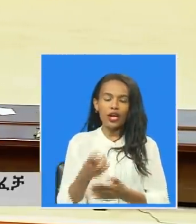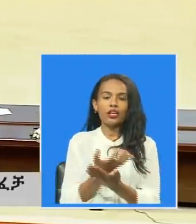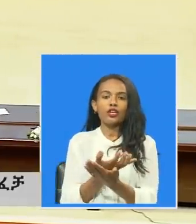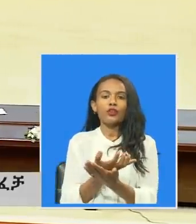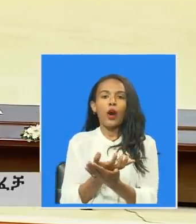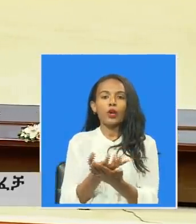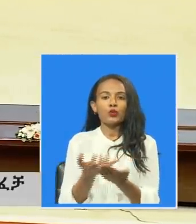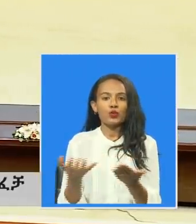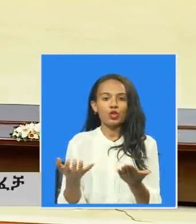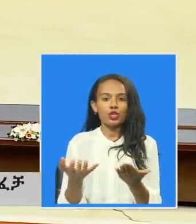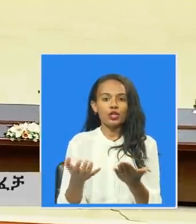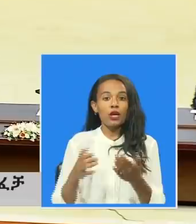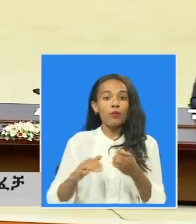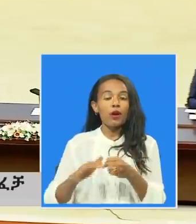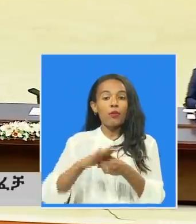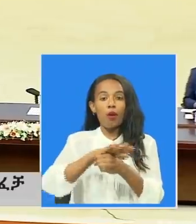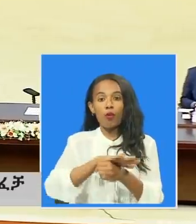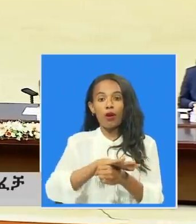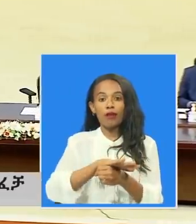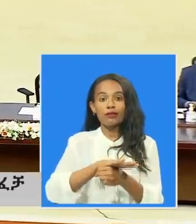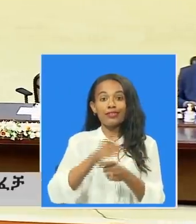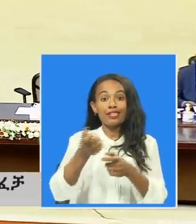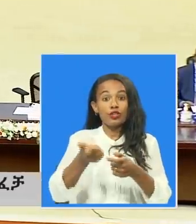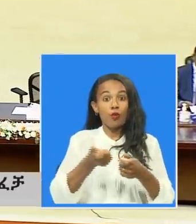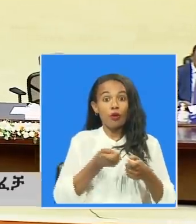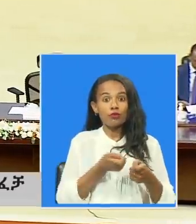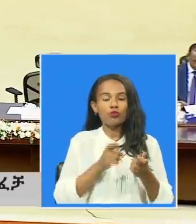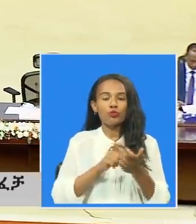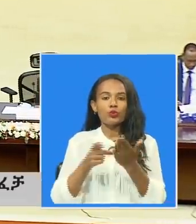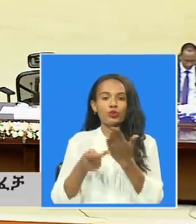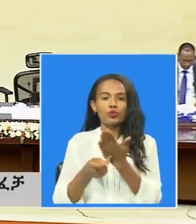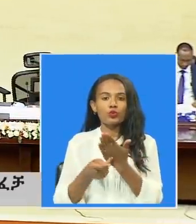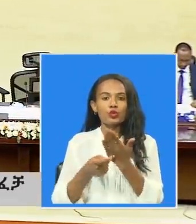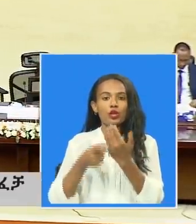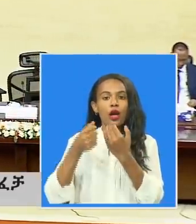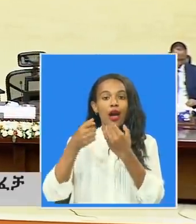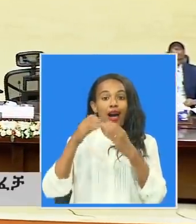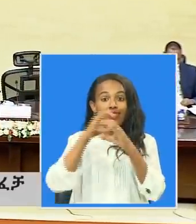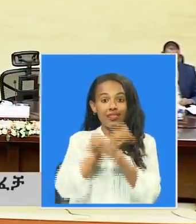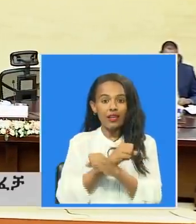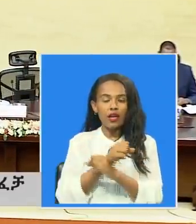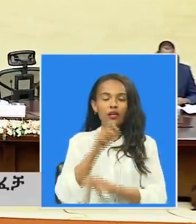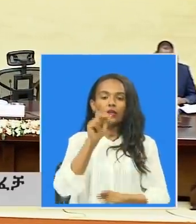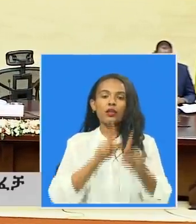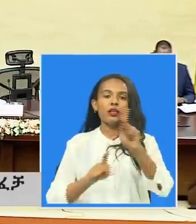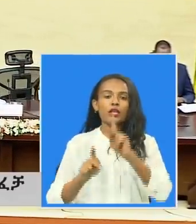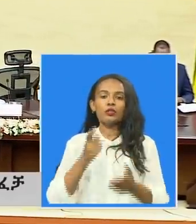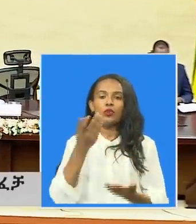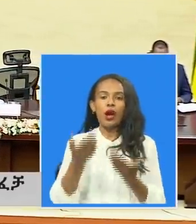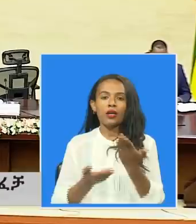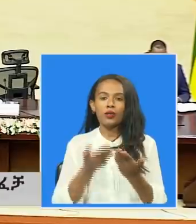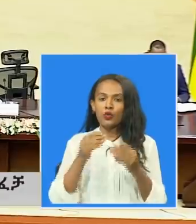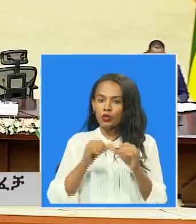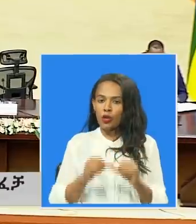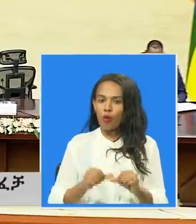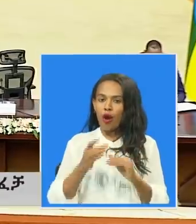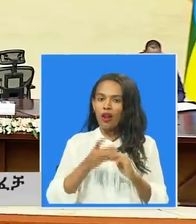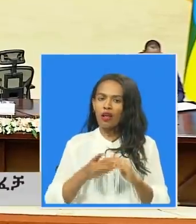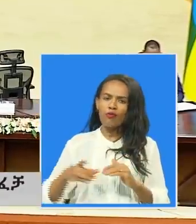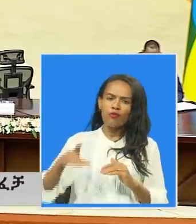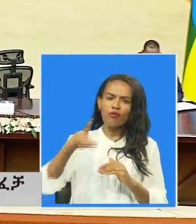ግብዓቶችን በማሟላት የተጓተቱ ፕሮጀክቶችን አጠናቀር ለሕዝብ አገልግሎት ለመዋል